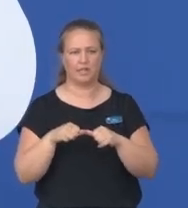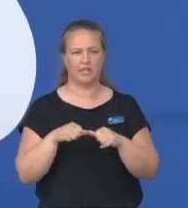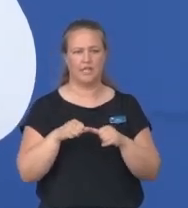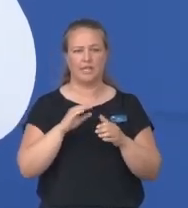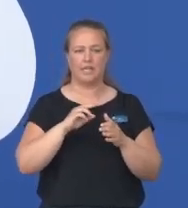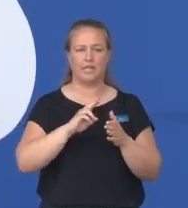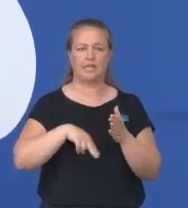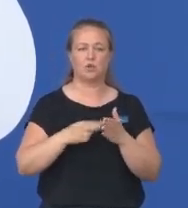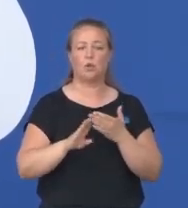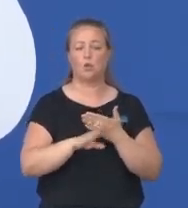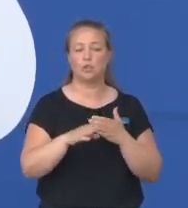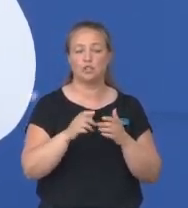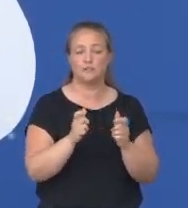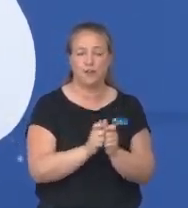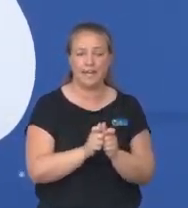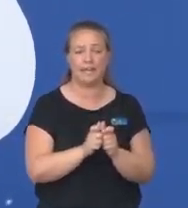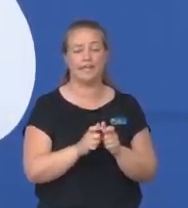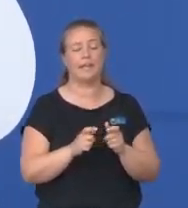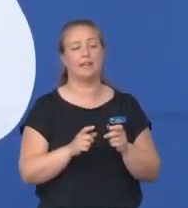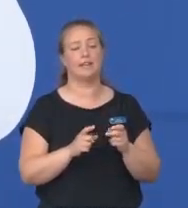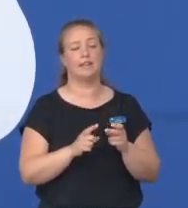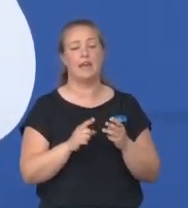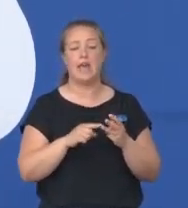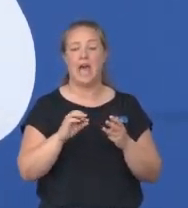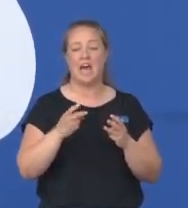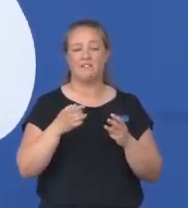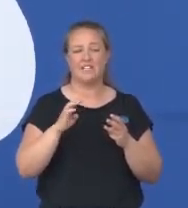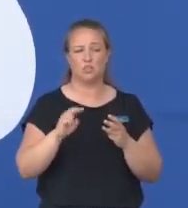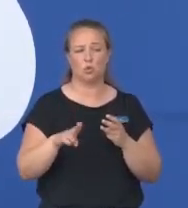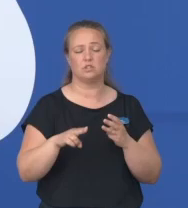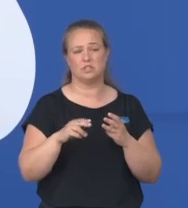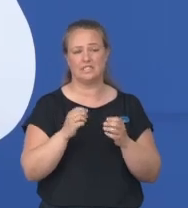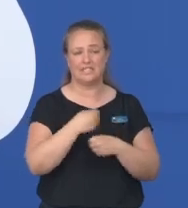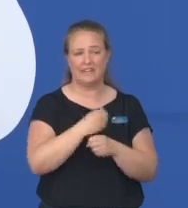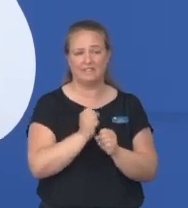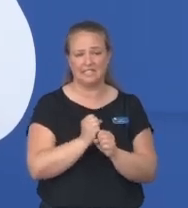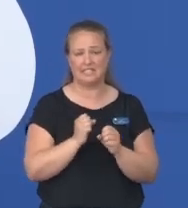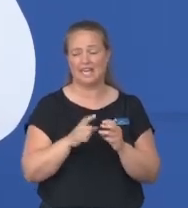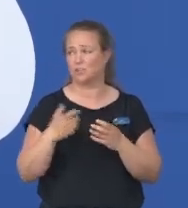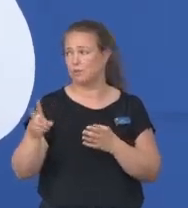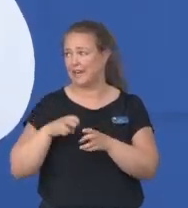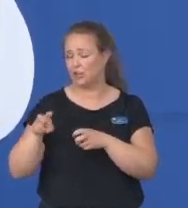Naturskyddsföreningen, Anroth, Arvidssonstiftelsen, Brödskapslyftet som rekryterar här ute.